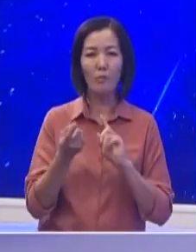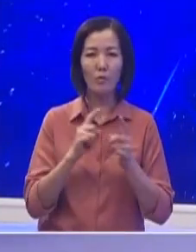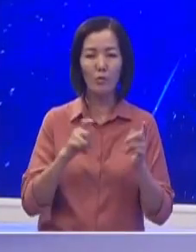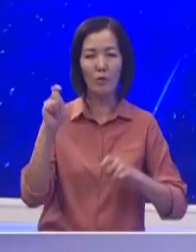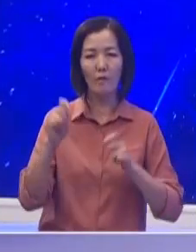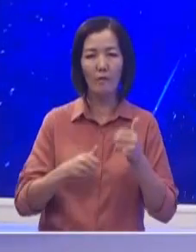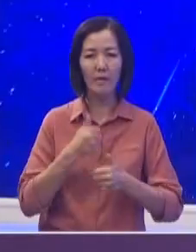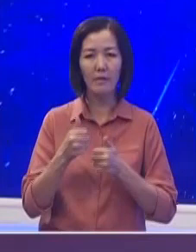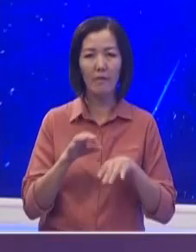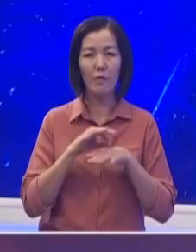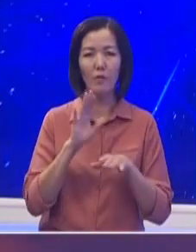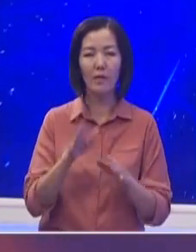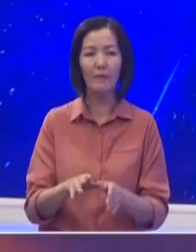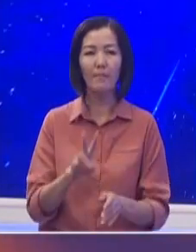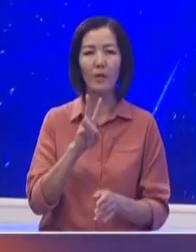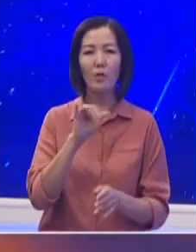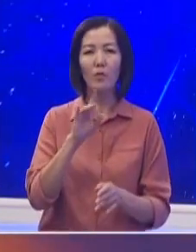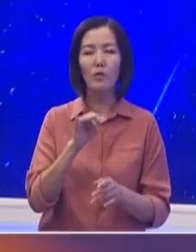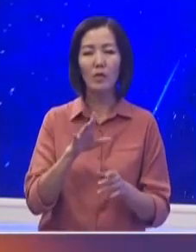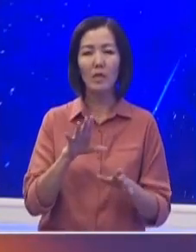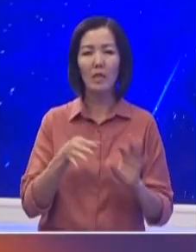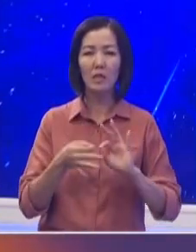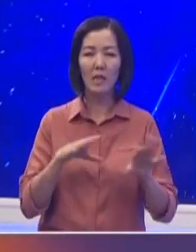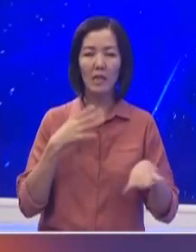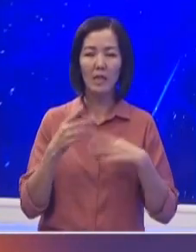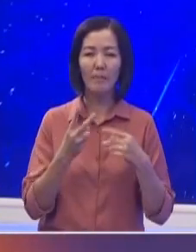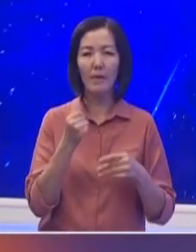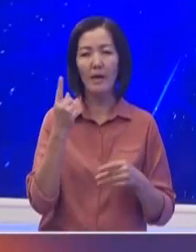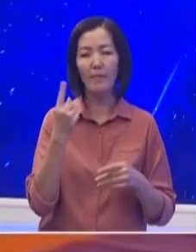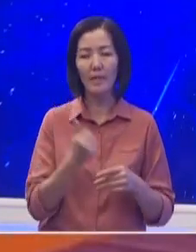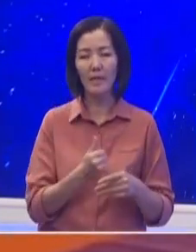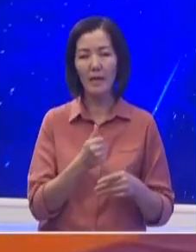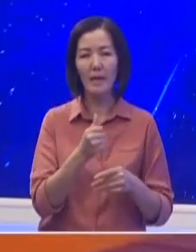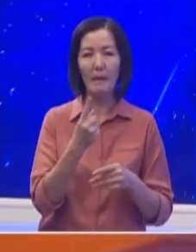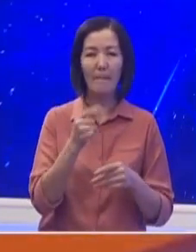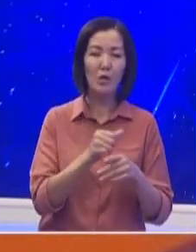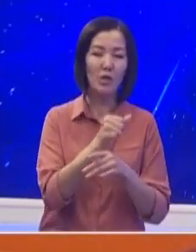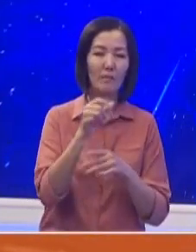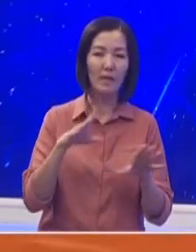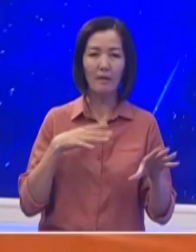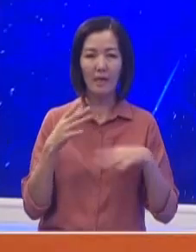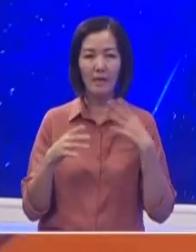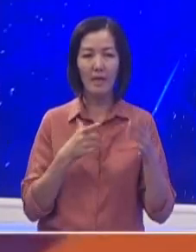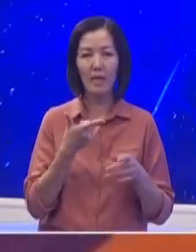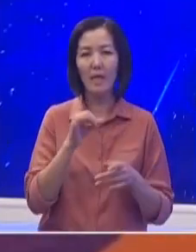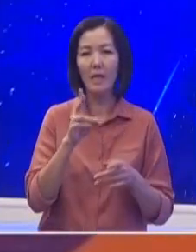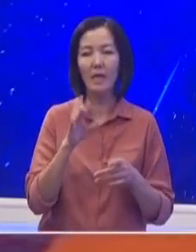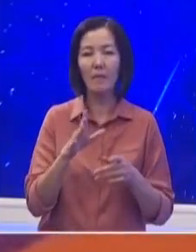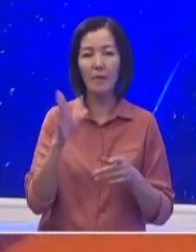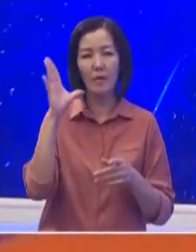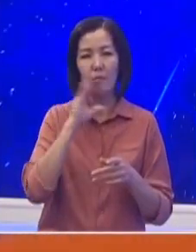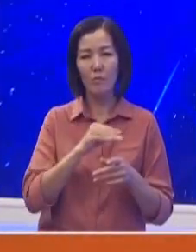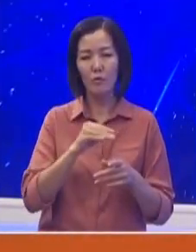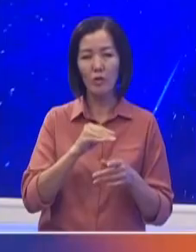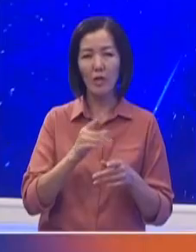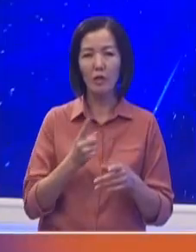өтеді. Нұржан Нұрбеков қазір қызу дайындық үстінде, аптасына 3 рет 1,5 сағаттан жаттығады. Грек-рим күресінің бірнеше әдіс тәсілдерін